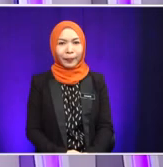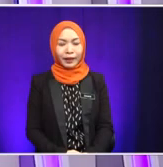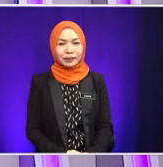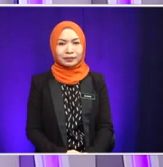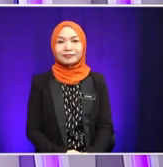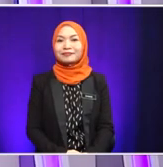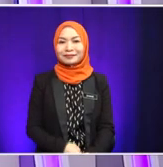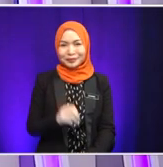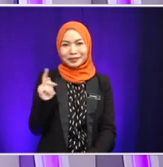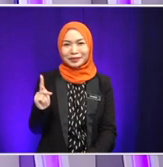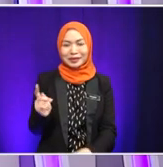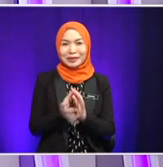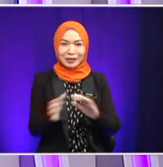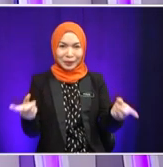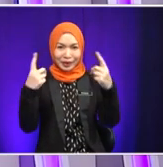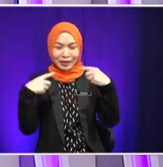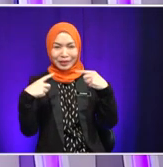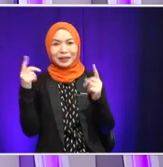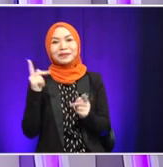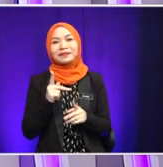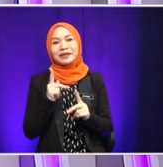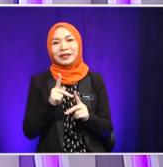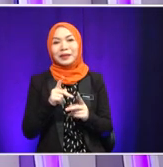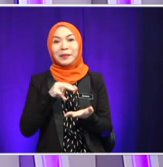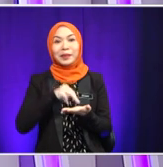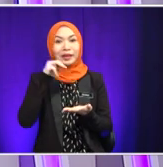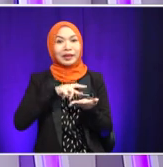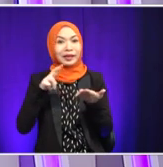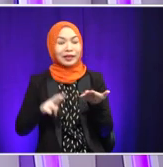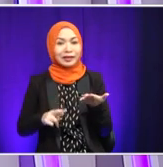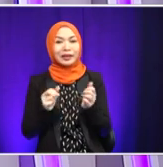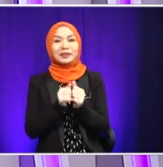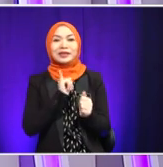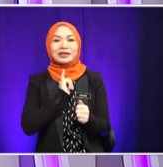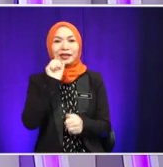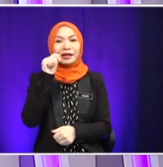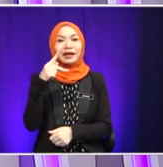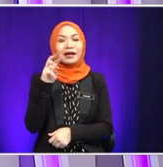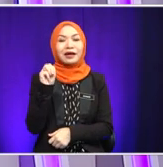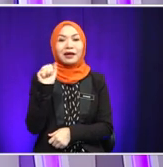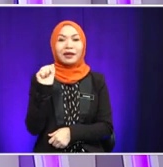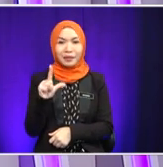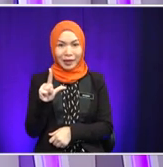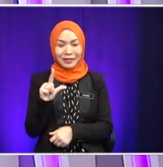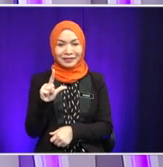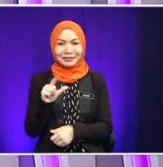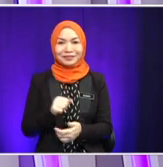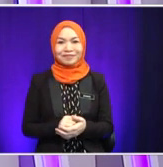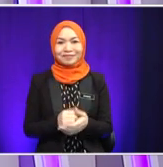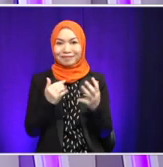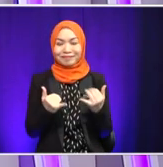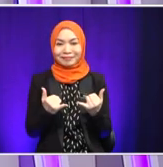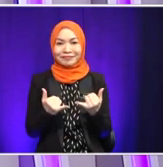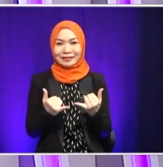alright alright Selamat datang kembali rendah bersama dengan saya Akma Nazi dan sebelum saya memperkenalkan guru yang kamu aja kita bagi